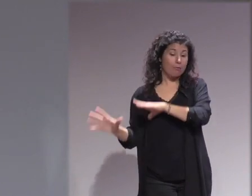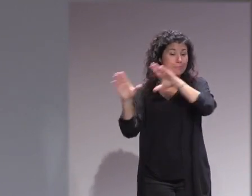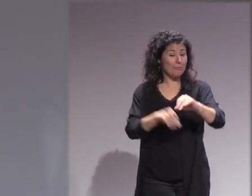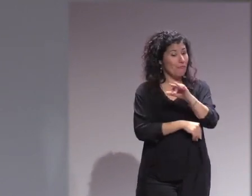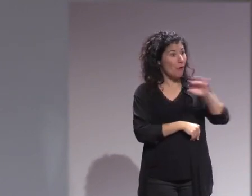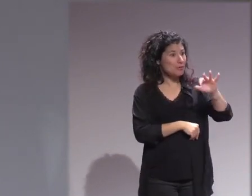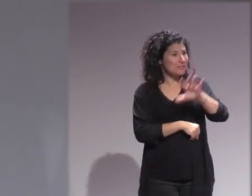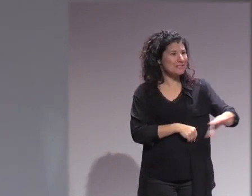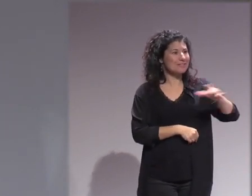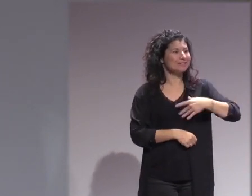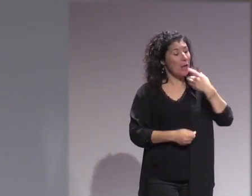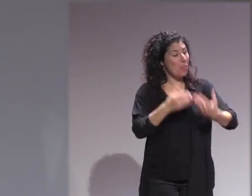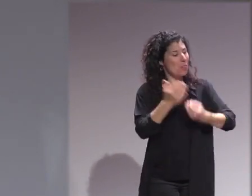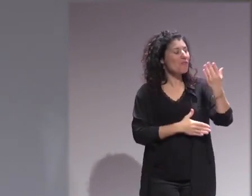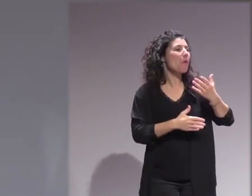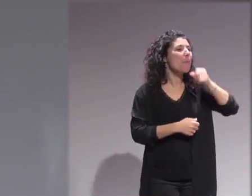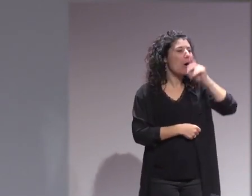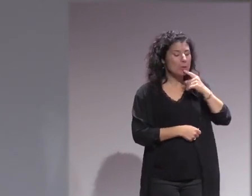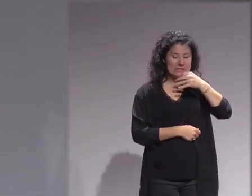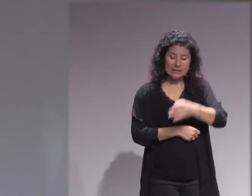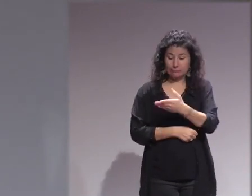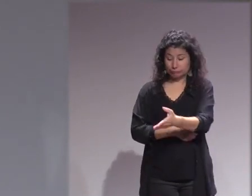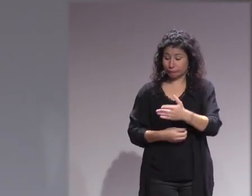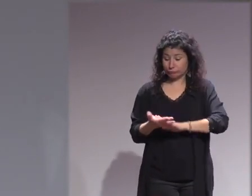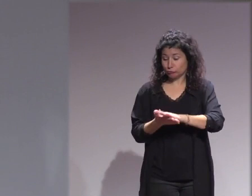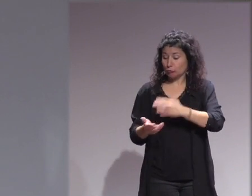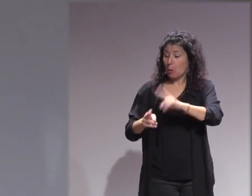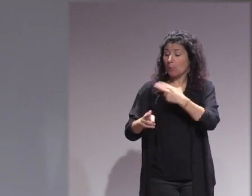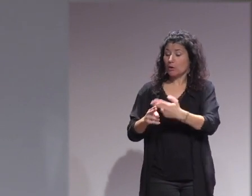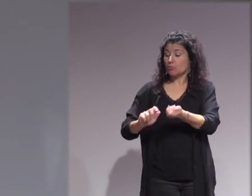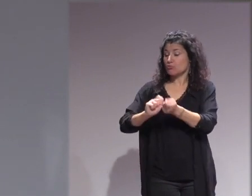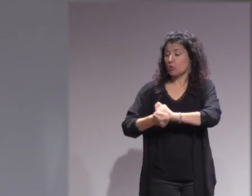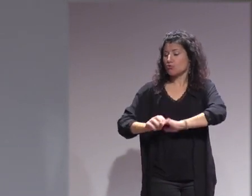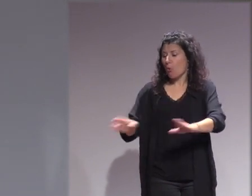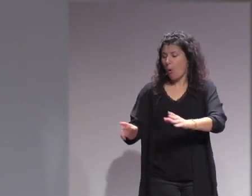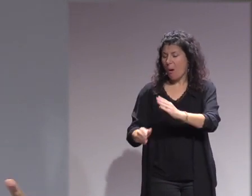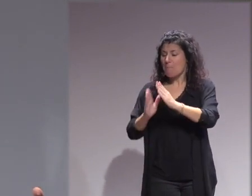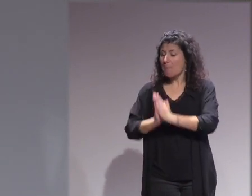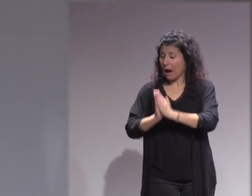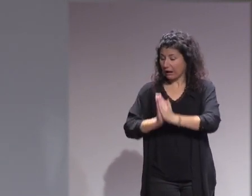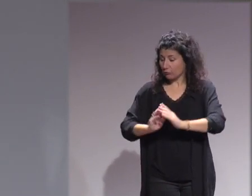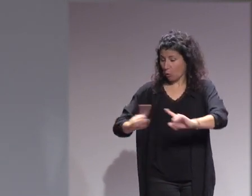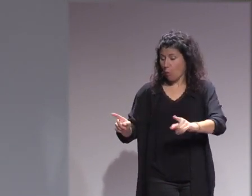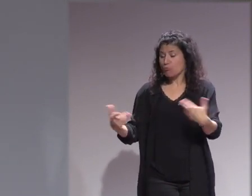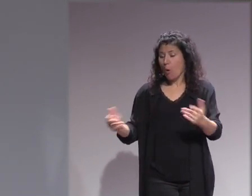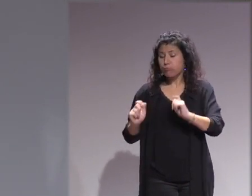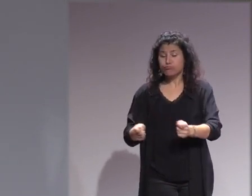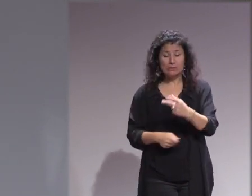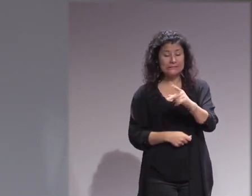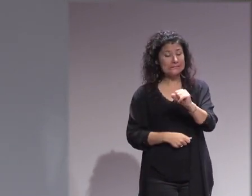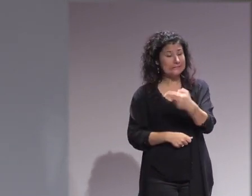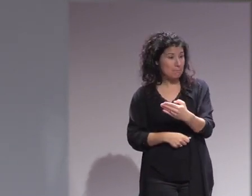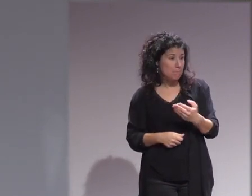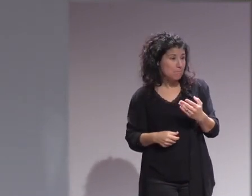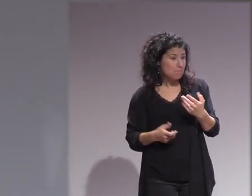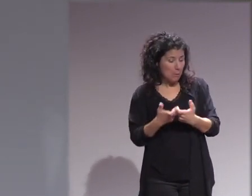Marie, maintenant tu t'appelles, je ne sais pas moi, Kim, voilà, ça, maintenant c'est ton prénom. » Mais est-ce que vous vous retournez même quand on vous appelle?